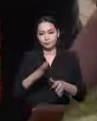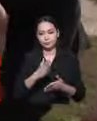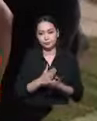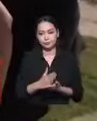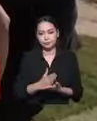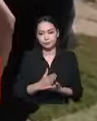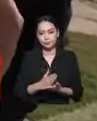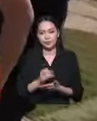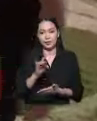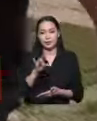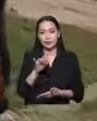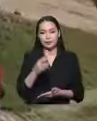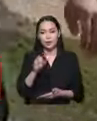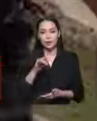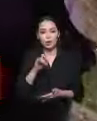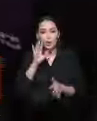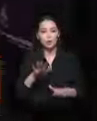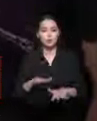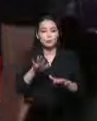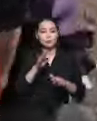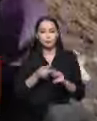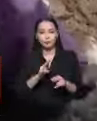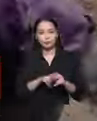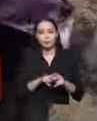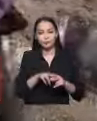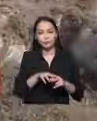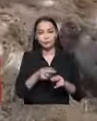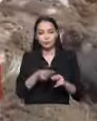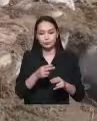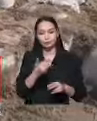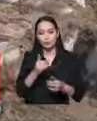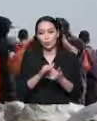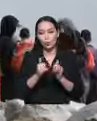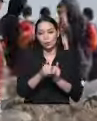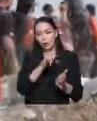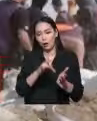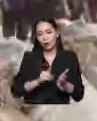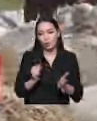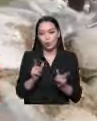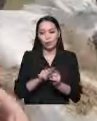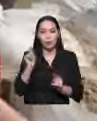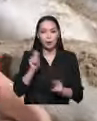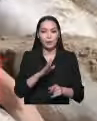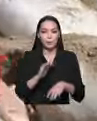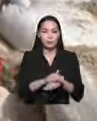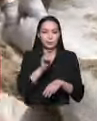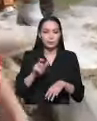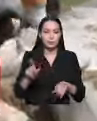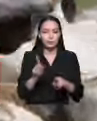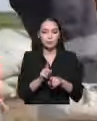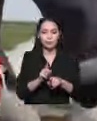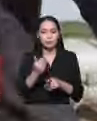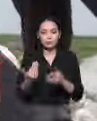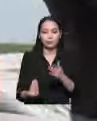Қадырхан еркін Атыраудағы су тасқынына қарсы шараға көмектесу үшін Өскемен қаласынан досымен бірге келген. Ол еріктілер керек екенін жаң